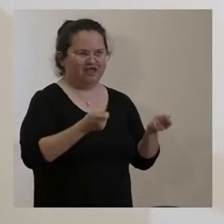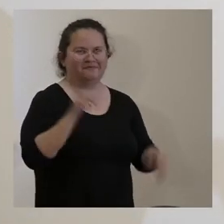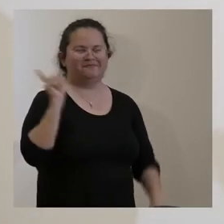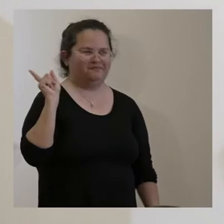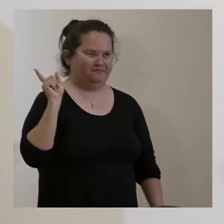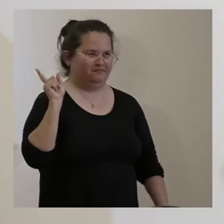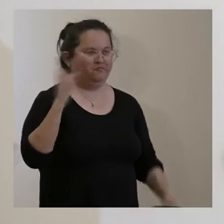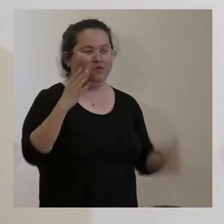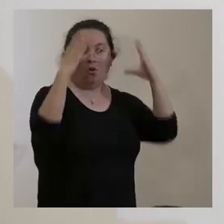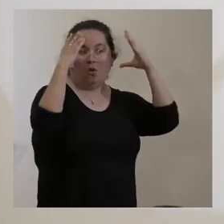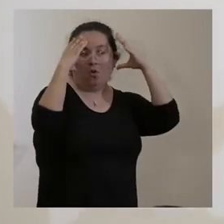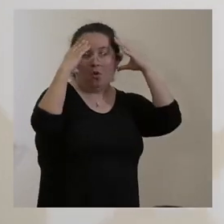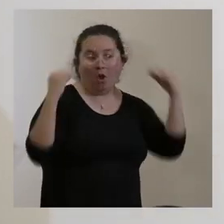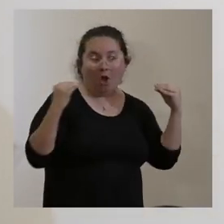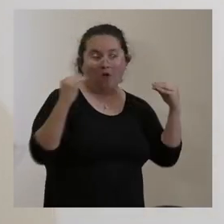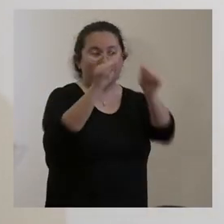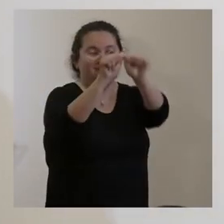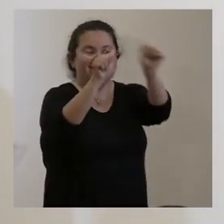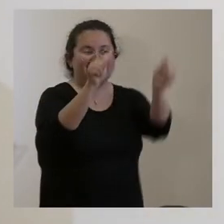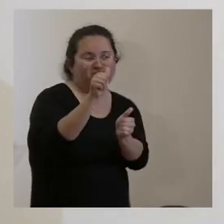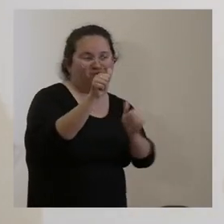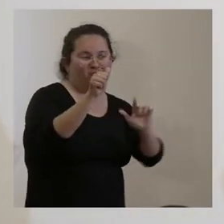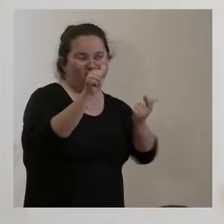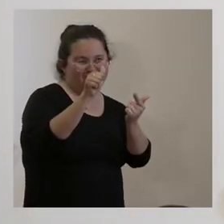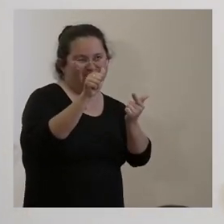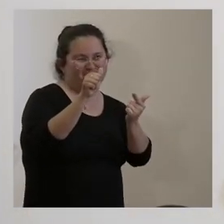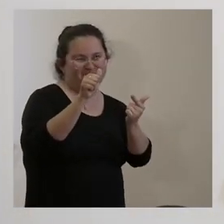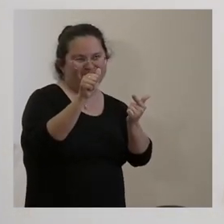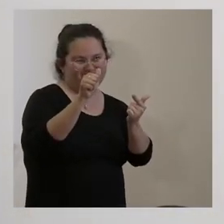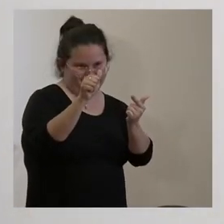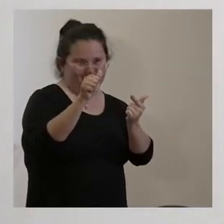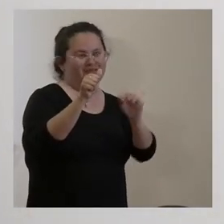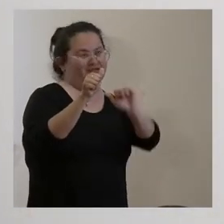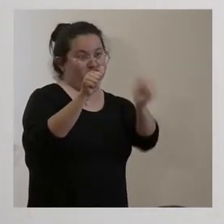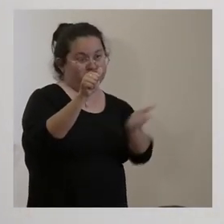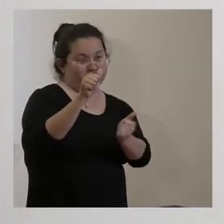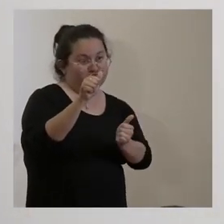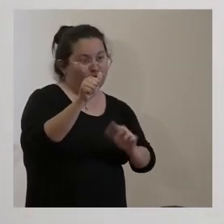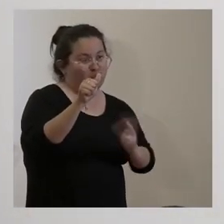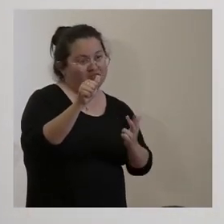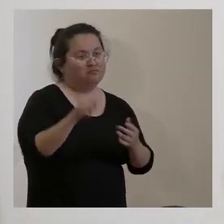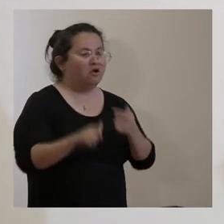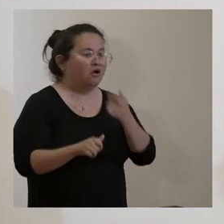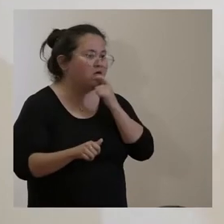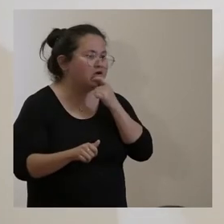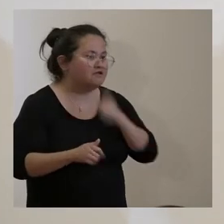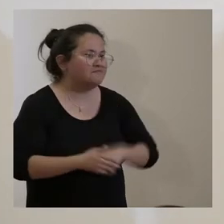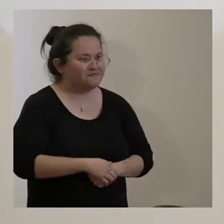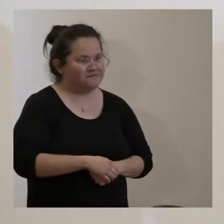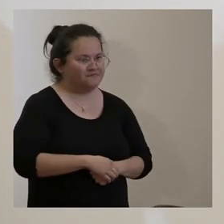Les Hollandais sont les seconds. Et les Anglais viennent derrière.